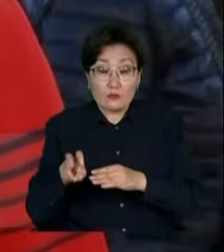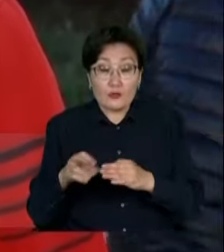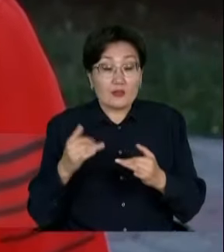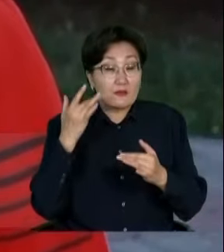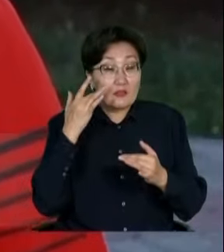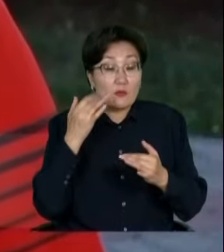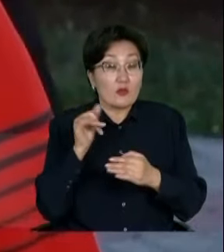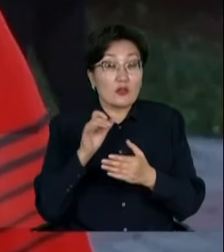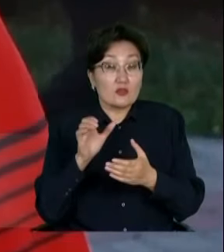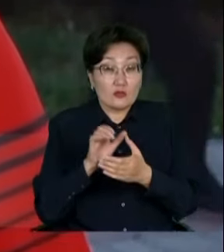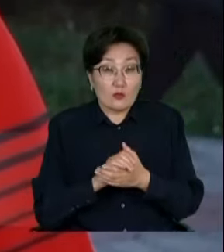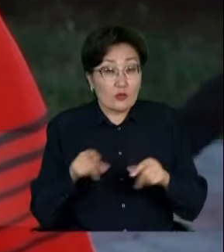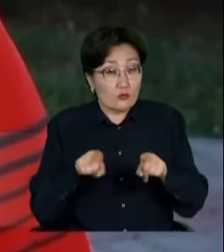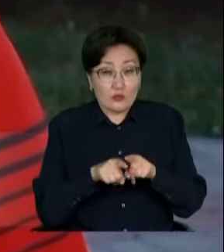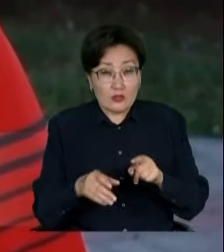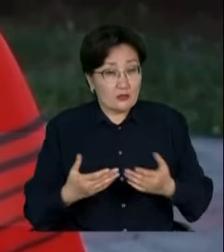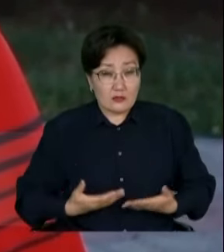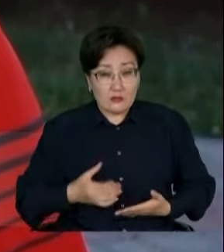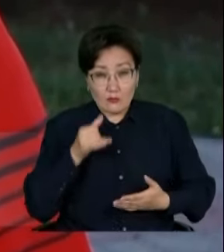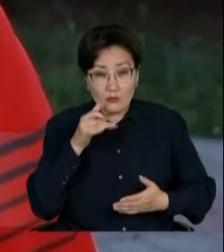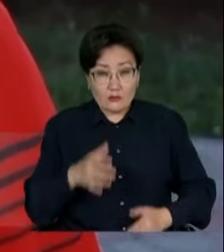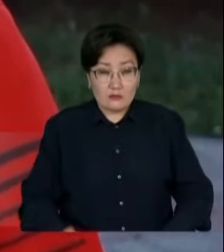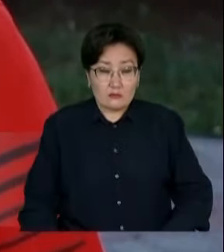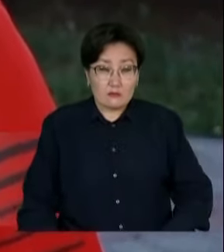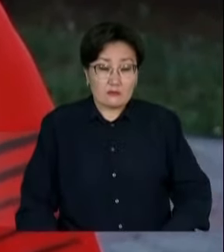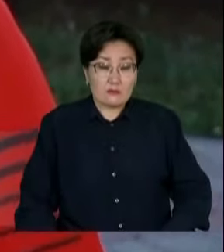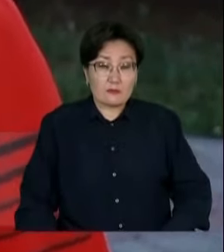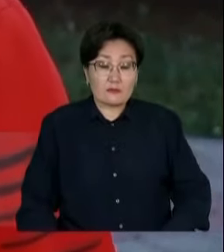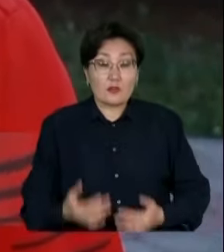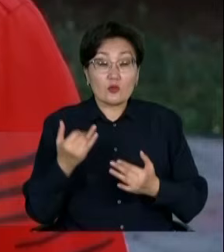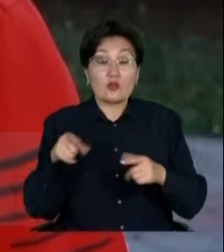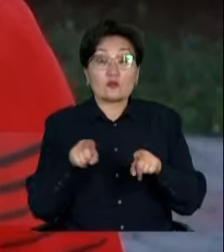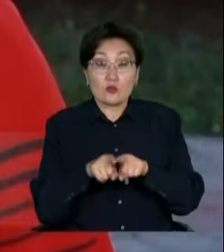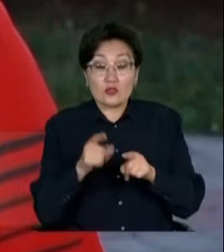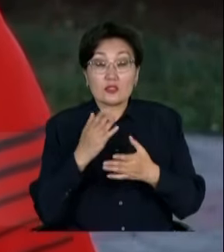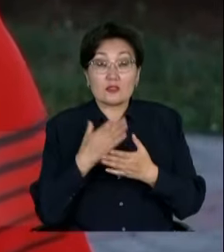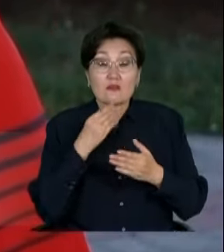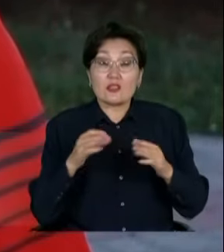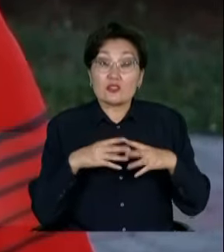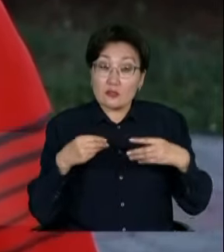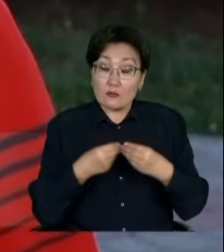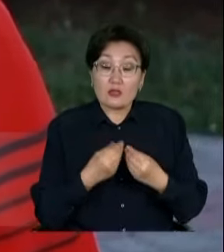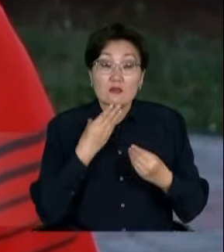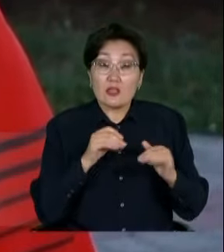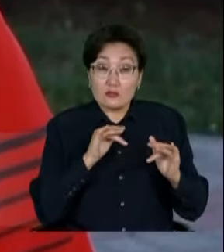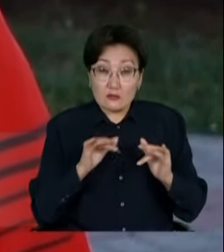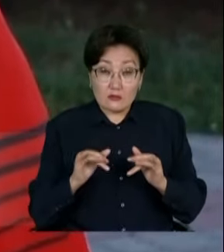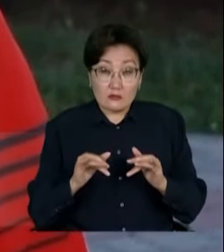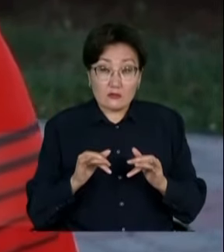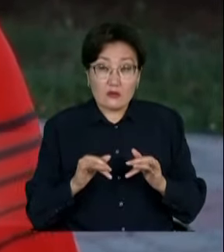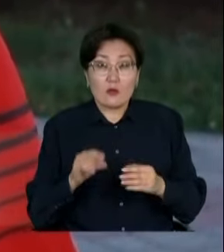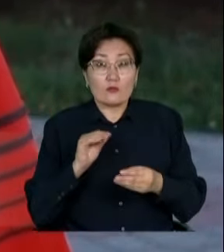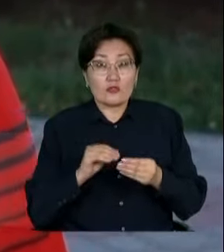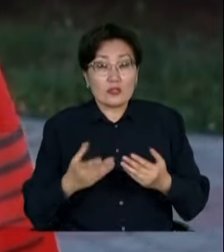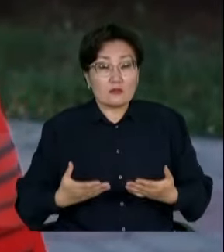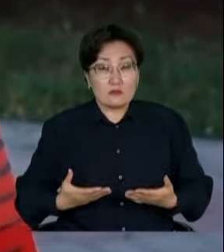всегда у знакомых тоже не получается. У них тоже свои семьи, свои дела туда-сюда. Постоянно